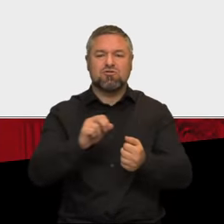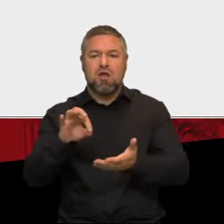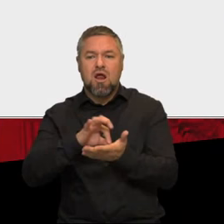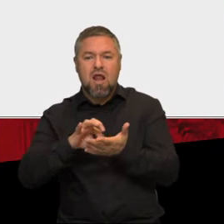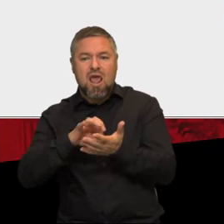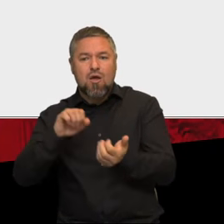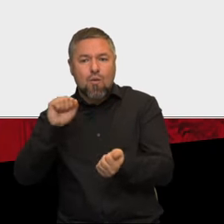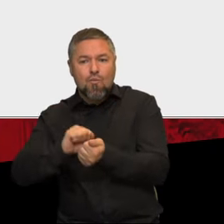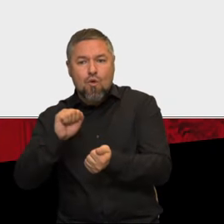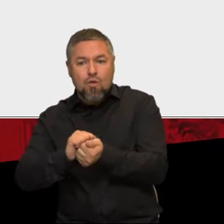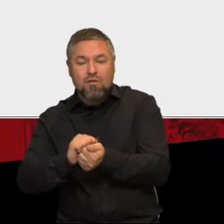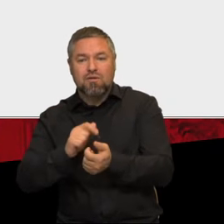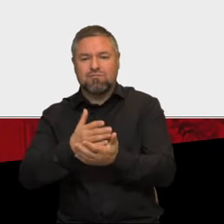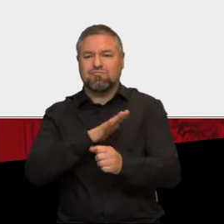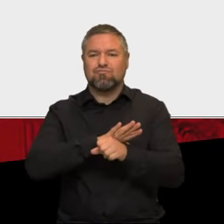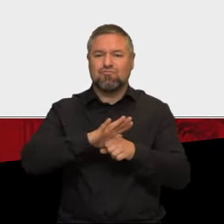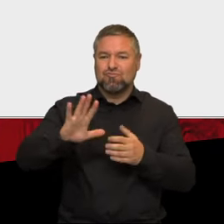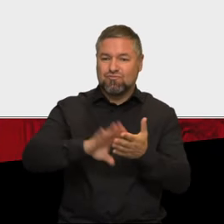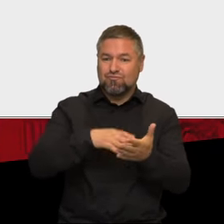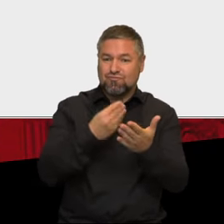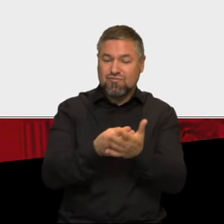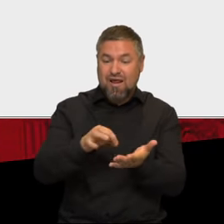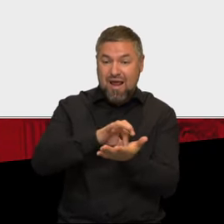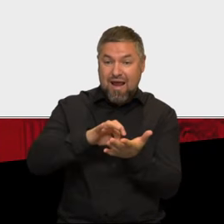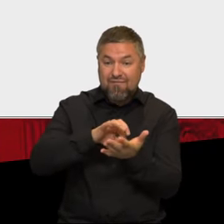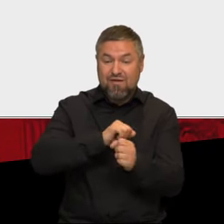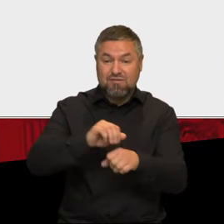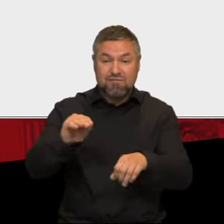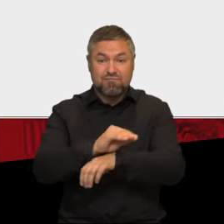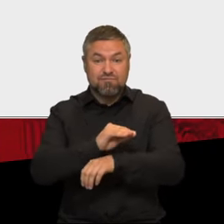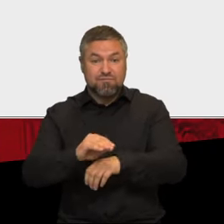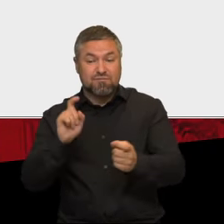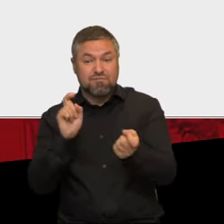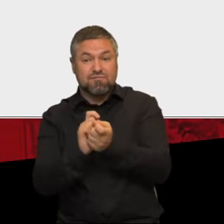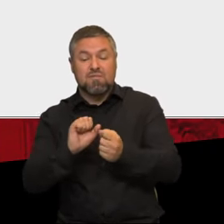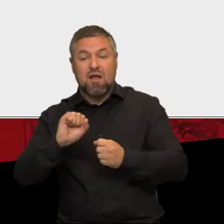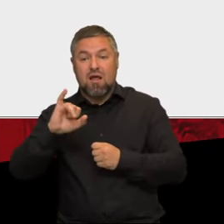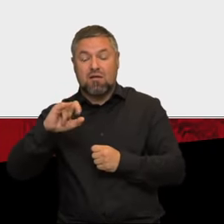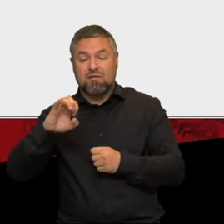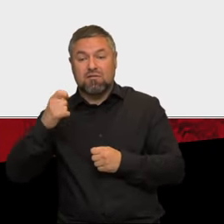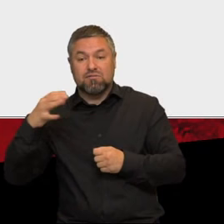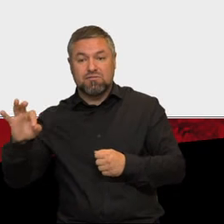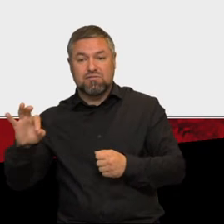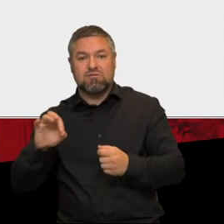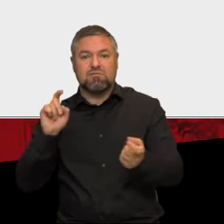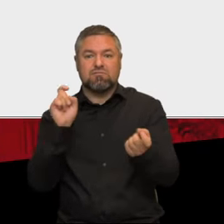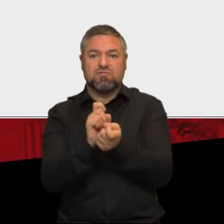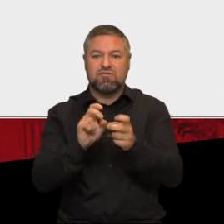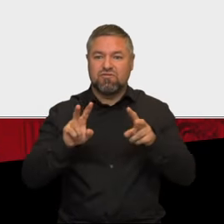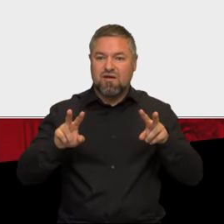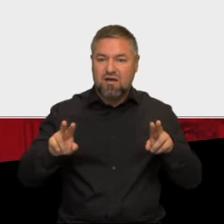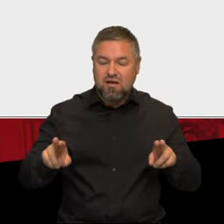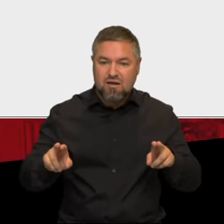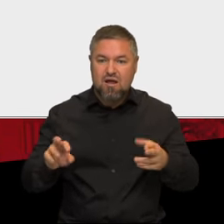Takimi najbardziej znanymi przykładami przy projektowaniu leków są terapeutyki przeciwko AIDS, terapeutyki antyrakowe